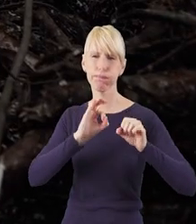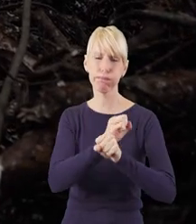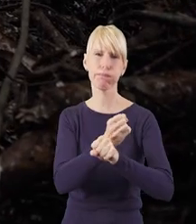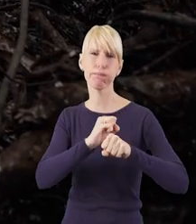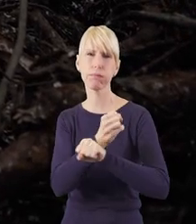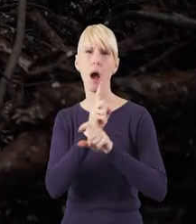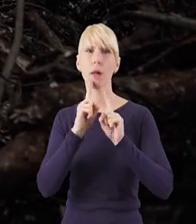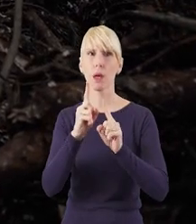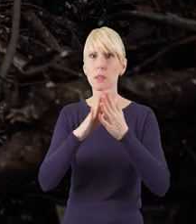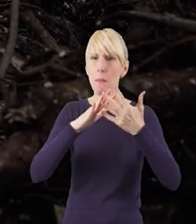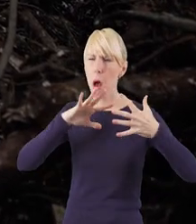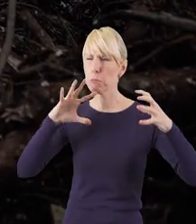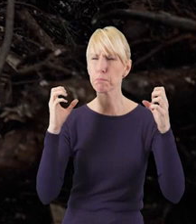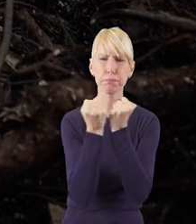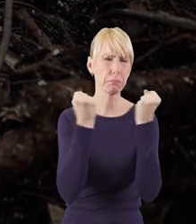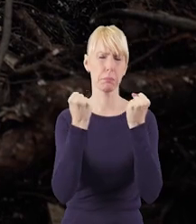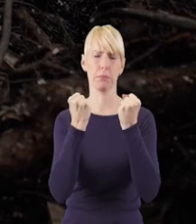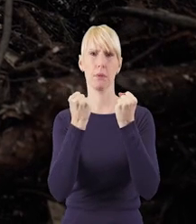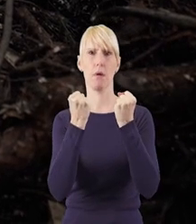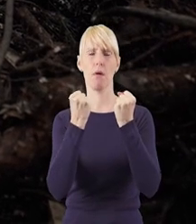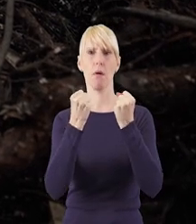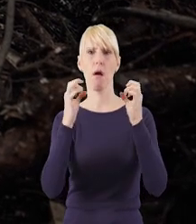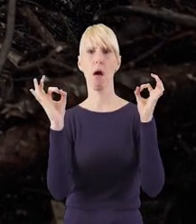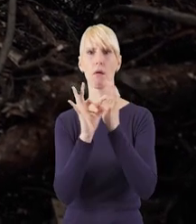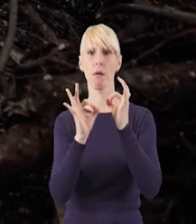ale wprost jakaś szatańska, bestialska masakra.